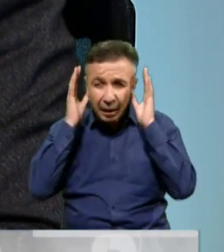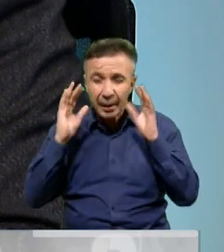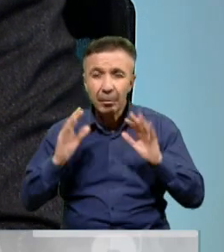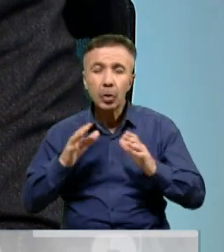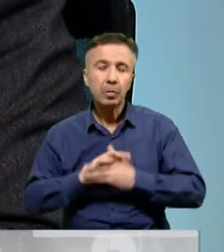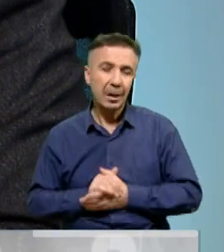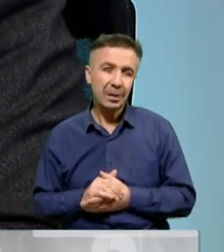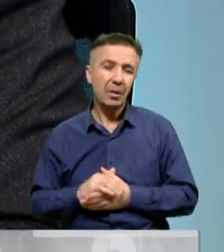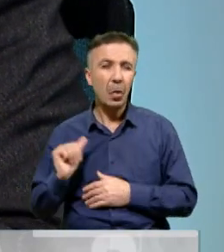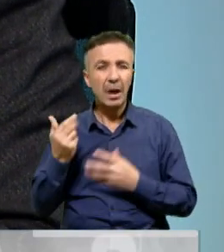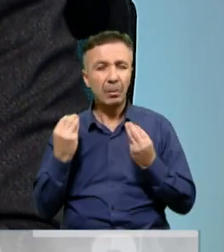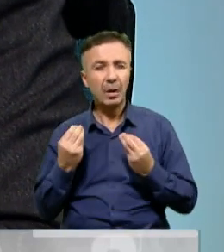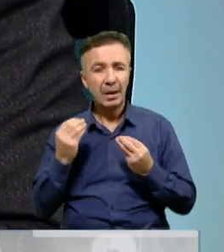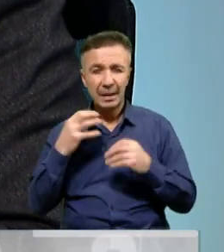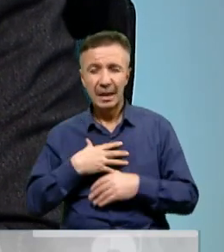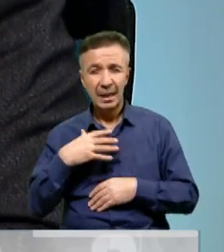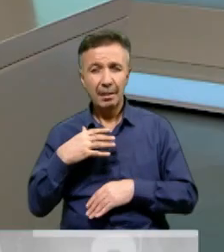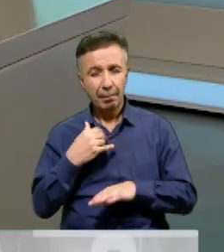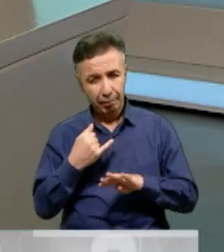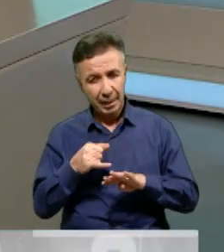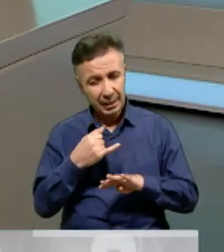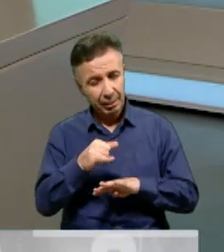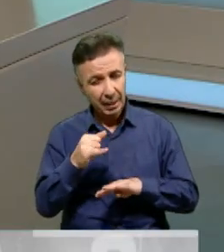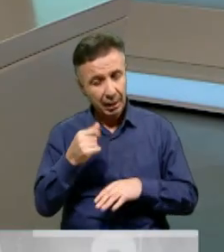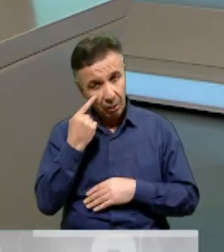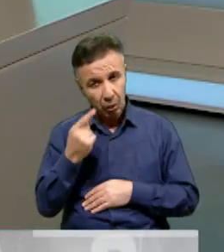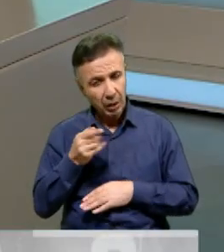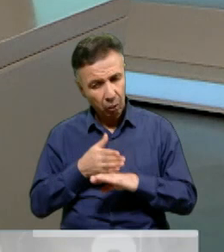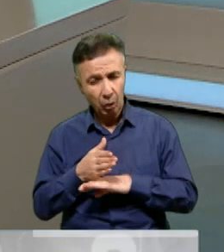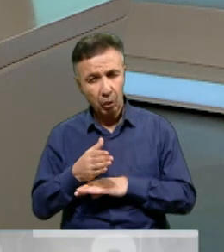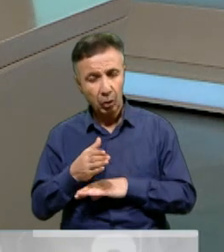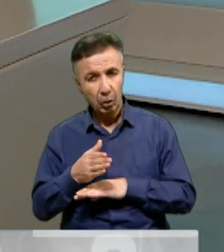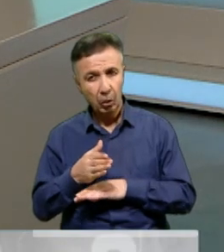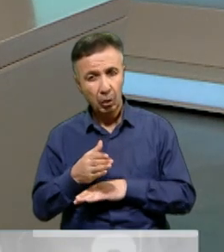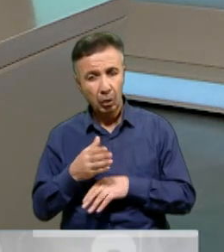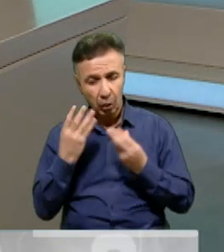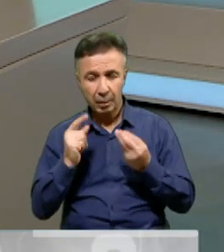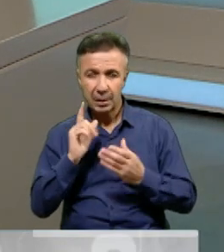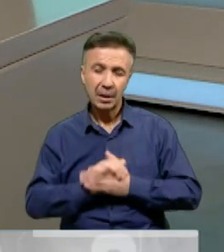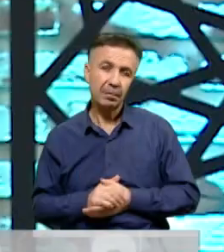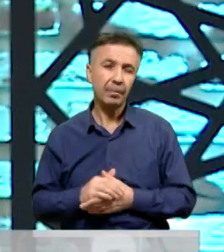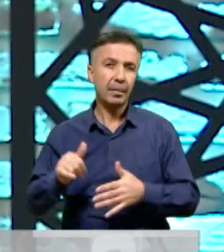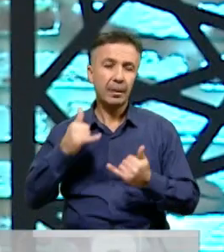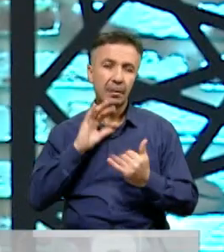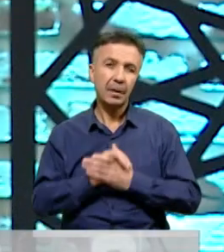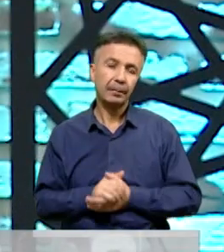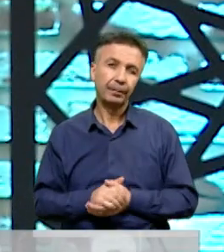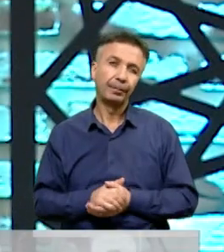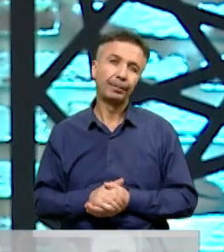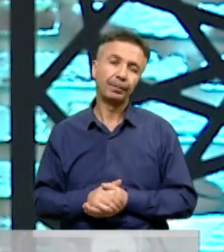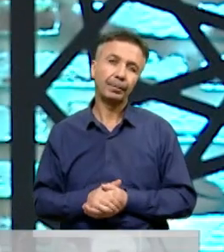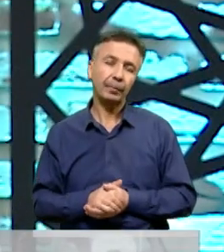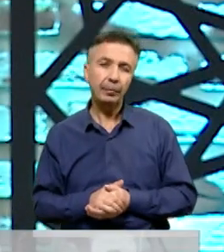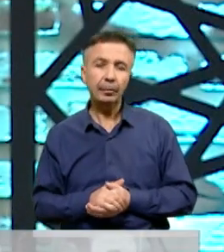kendi mezhebine göre doğru hareket etmesidir. Eyvallah hocam. Teşekkür ederiz. Bir telefon bağlantımız daha var. Van'dan Bedriye